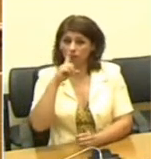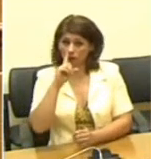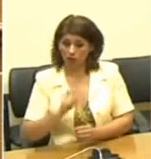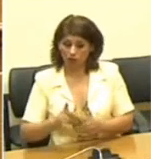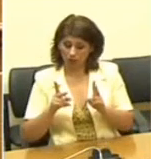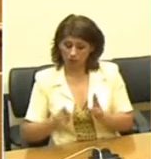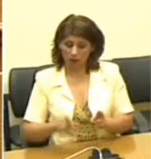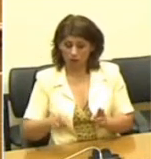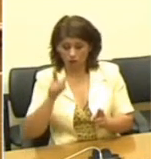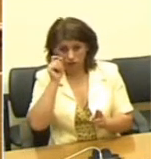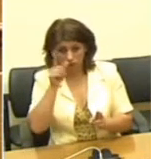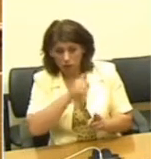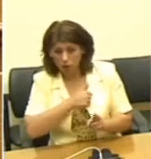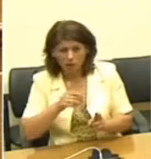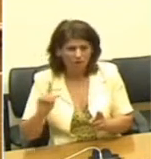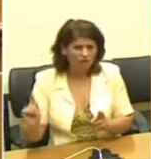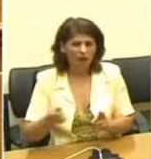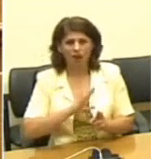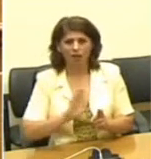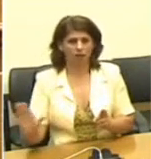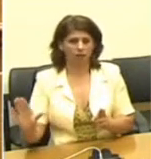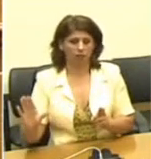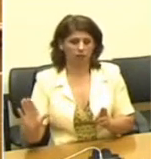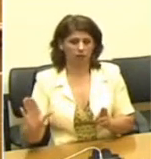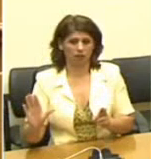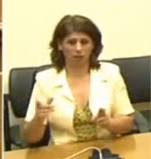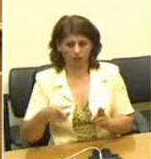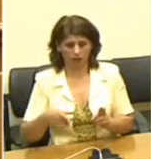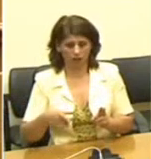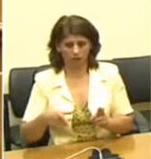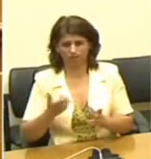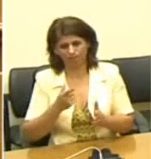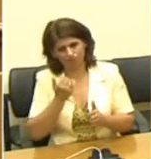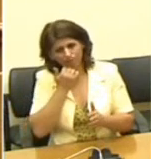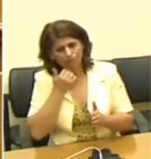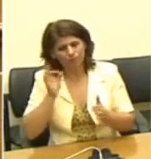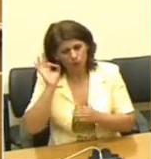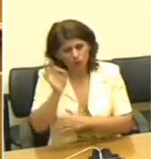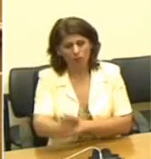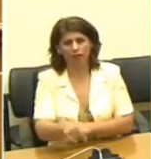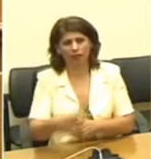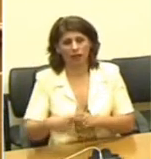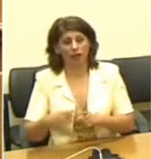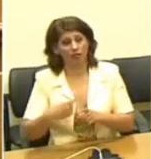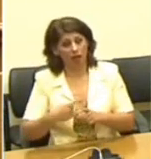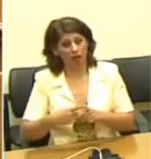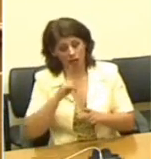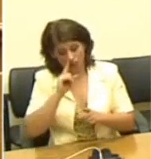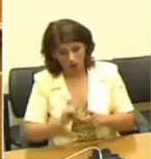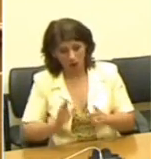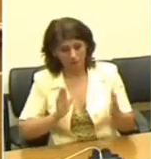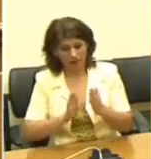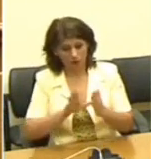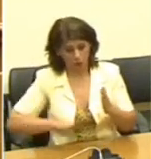τον πρωτοφανή θεσμικό εκτροχιασμό στον οποίο οδηγείται τη χώρα. Και έχω υποχρέωση απέναντι στον ελληνικό